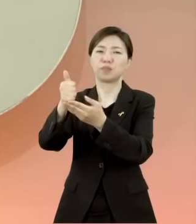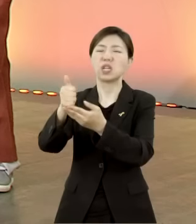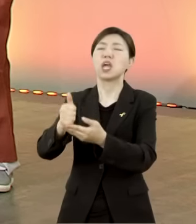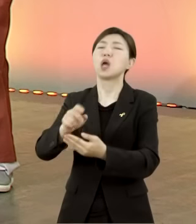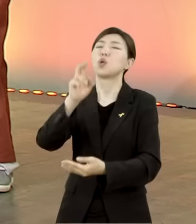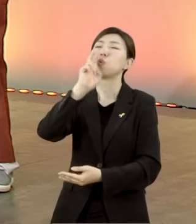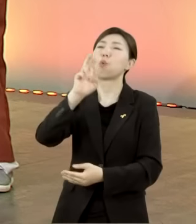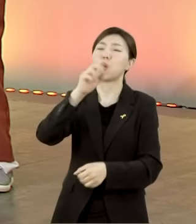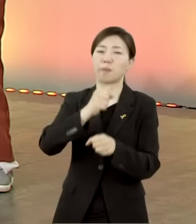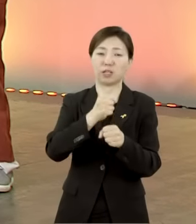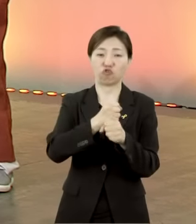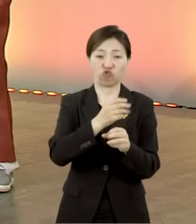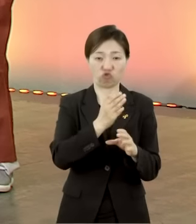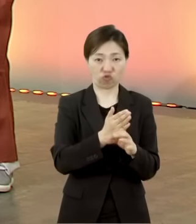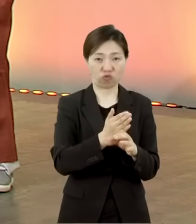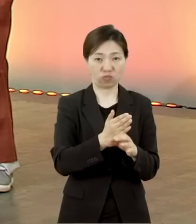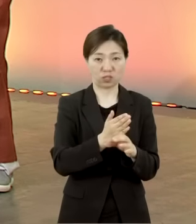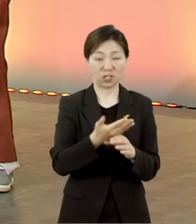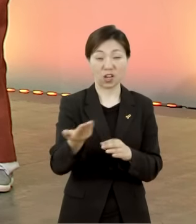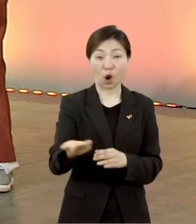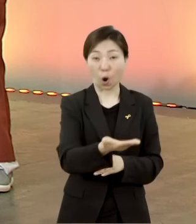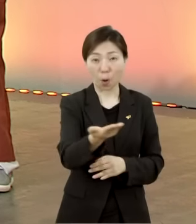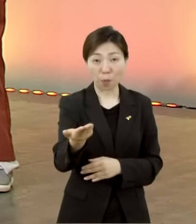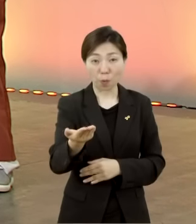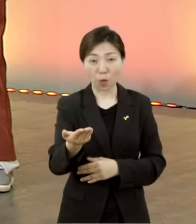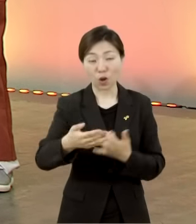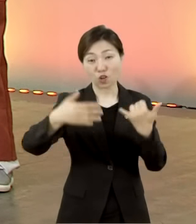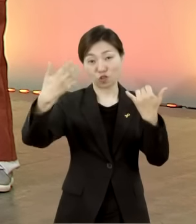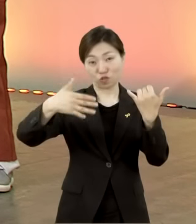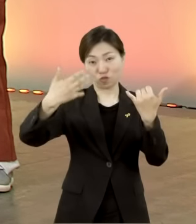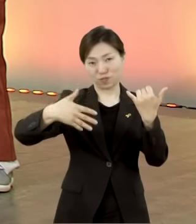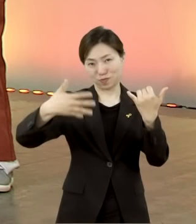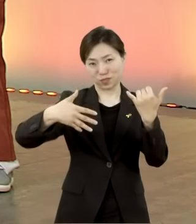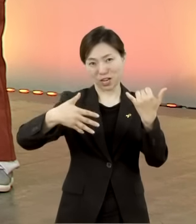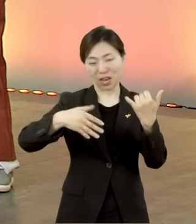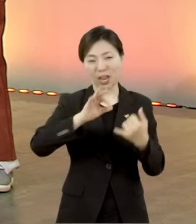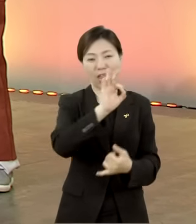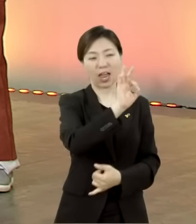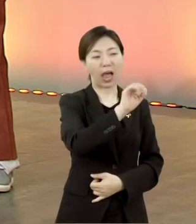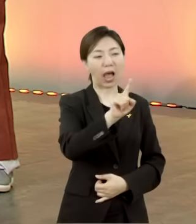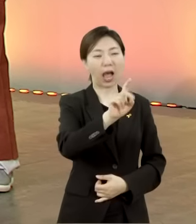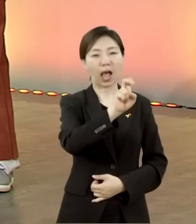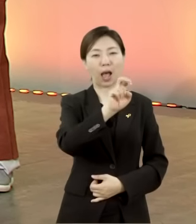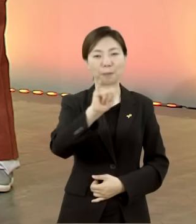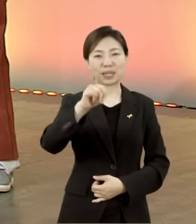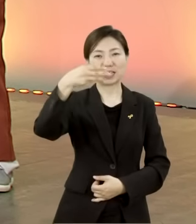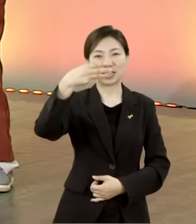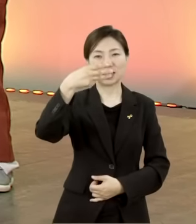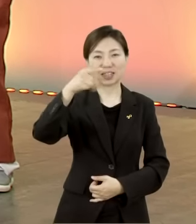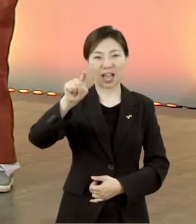그래서 여러분 우리 인터넷 동영상 너튜브에 아미타